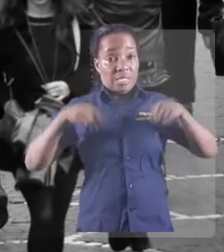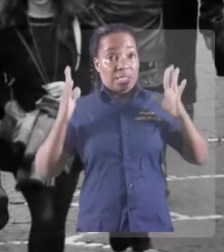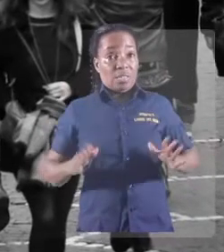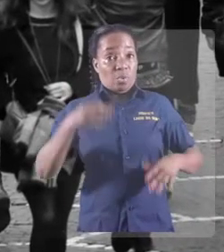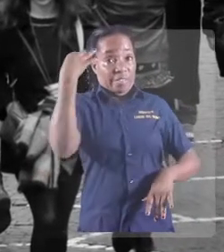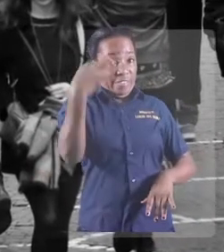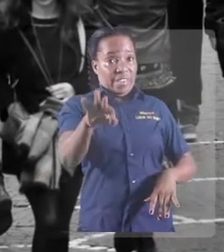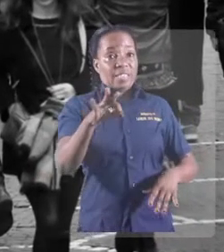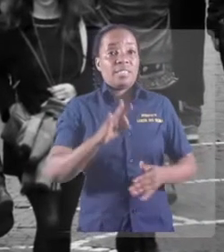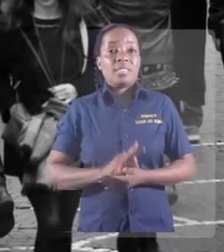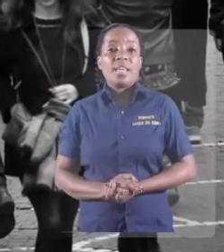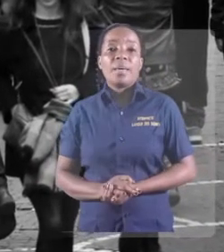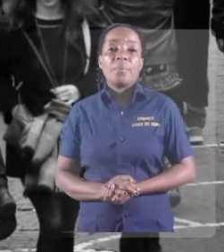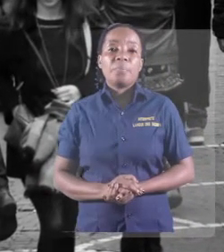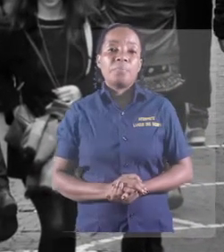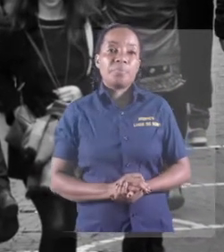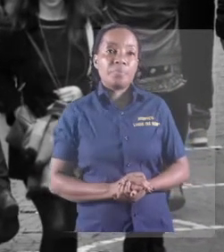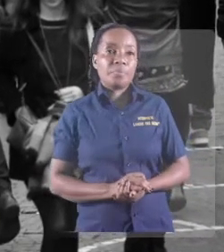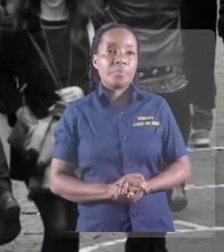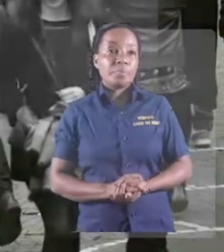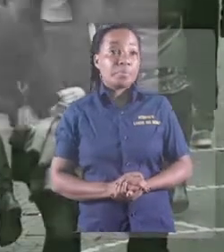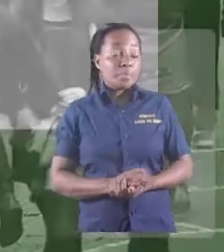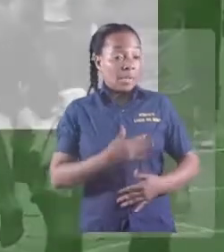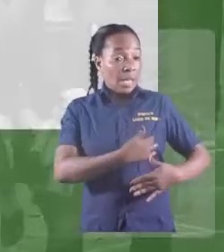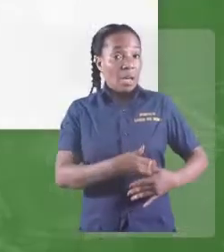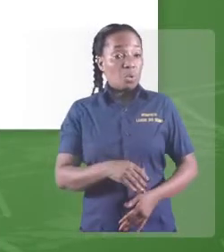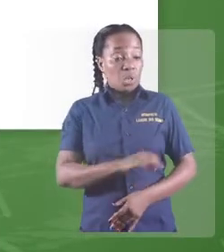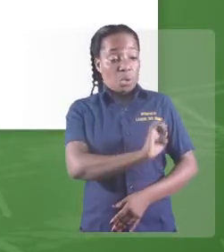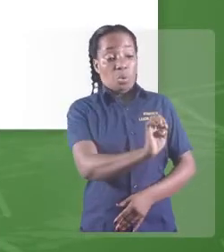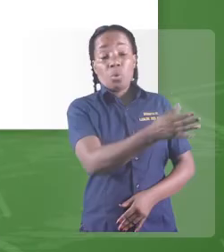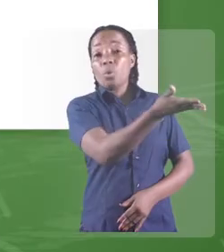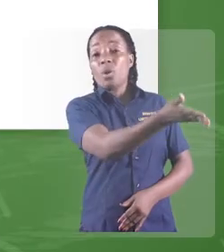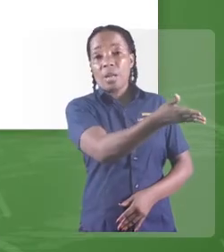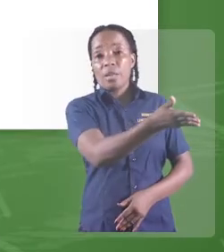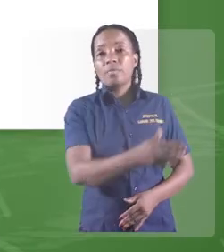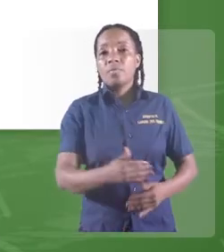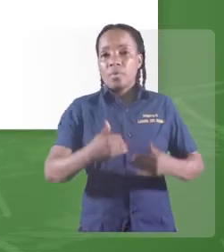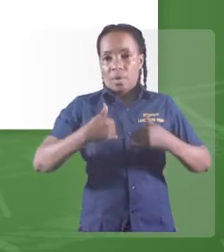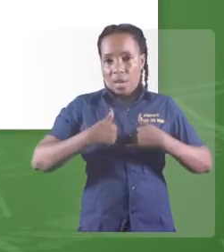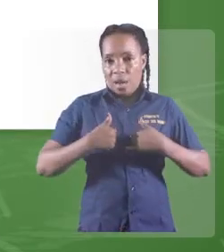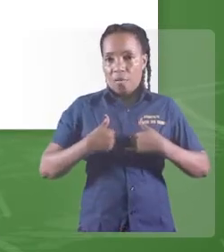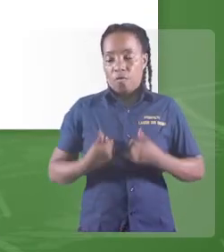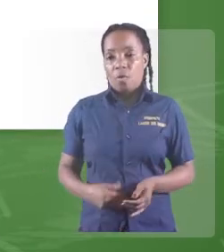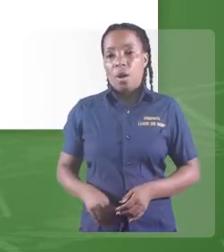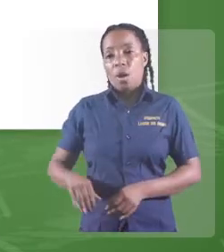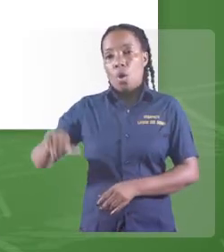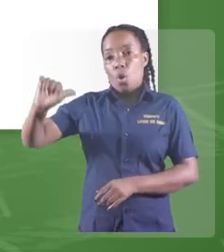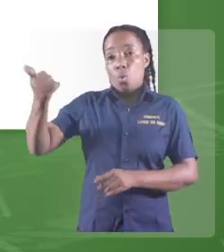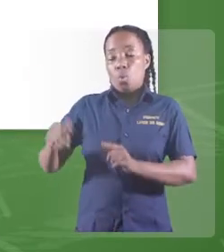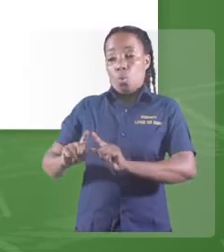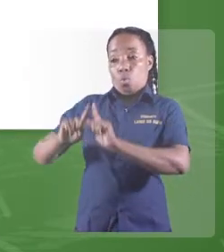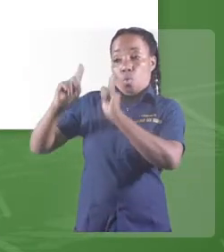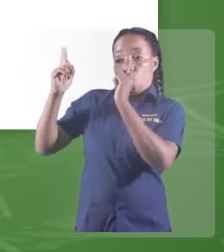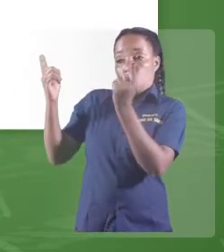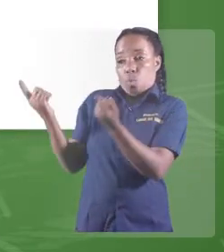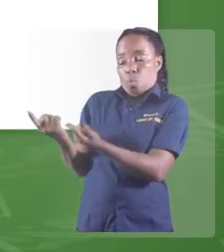citoyenneté française. Ils étaient considérés comme des Français. À côté de cette minorité européenne, avec